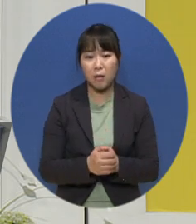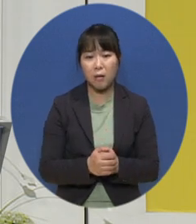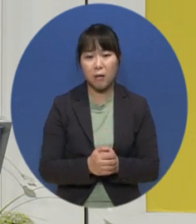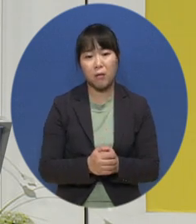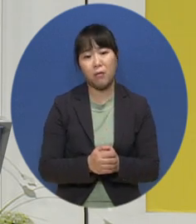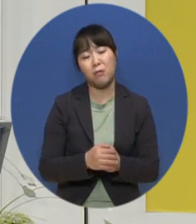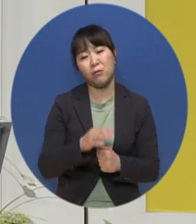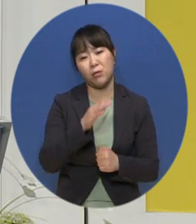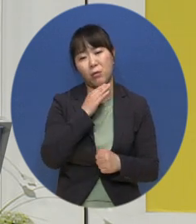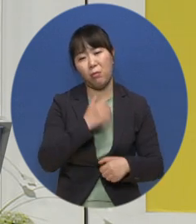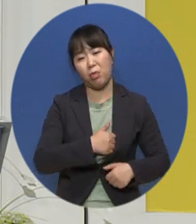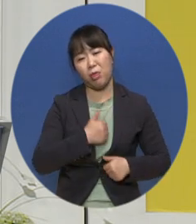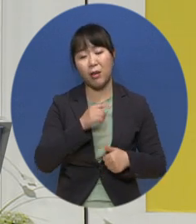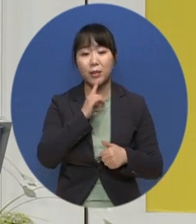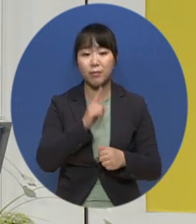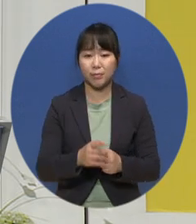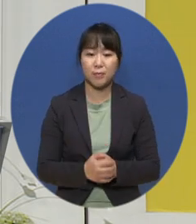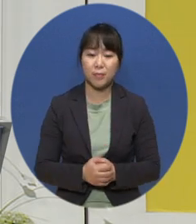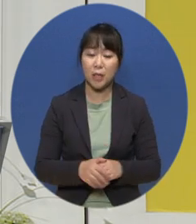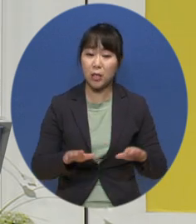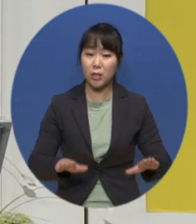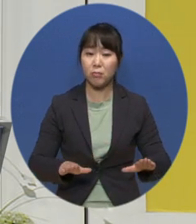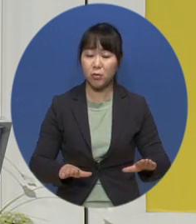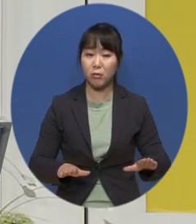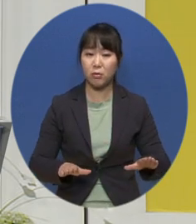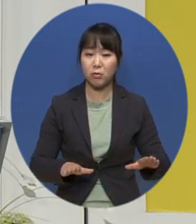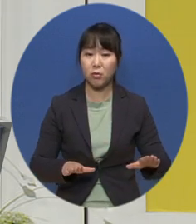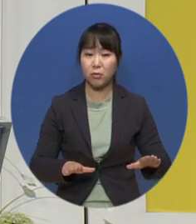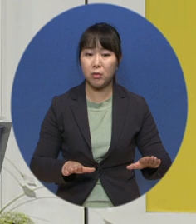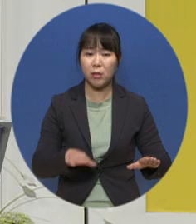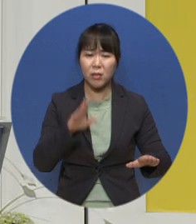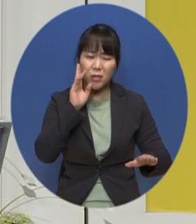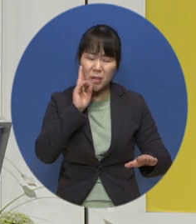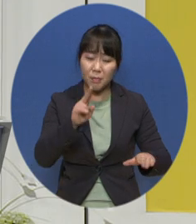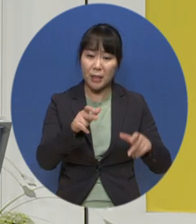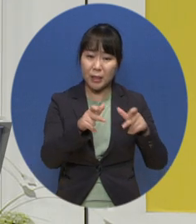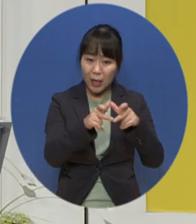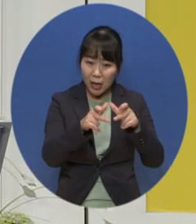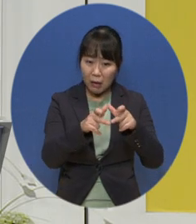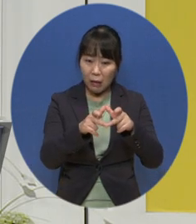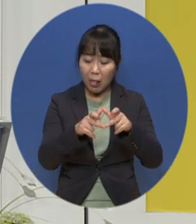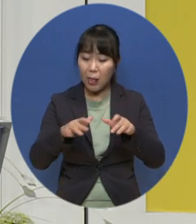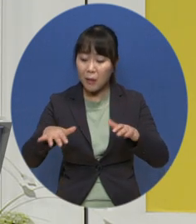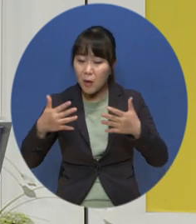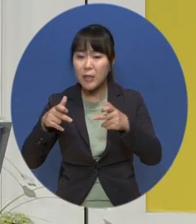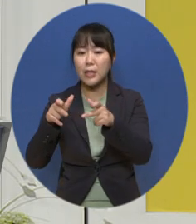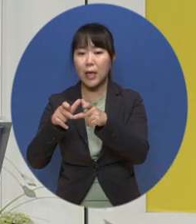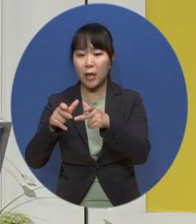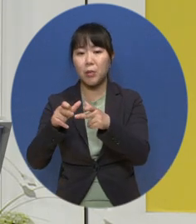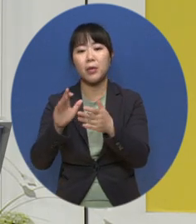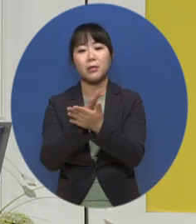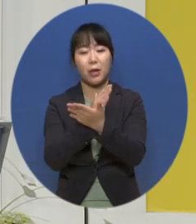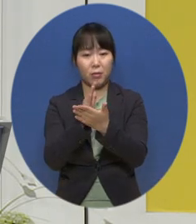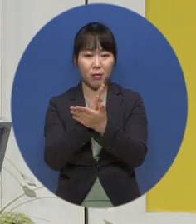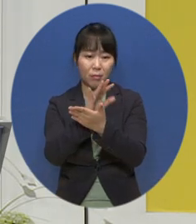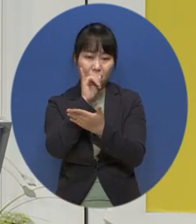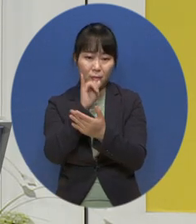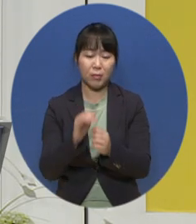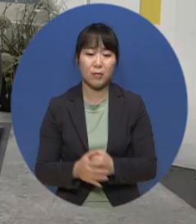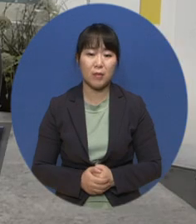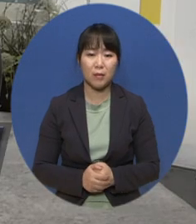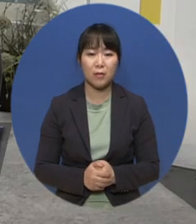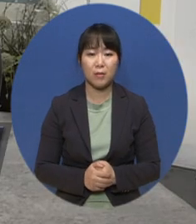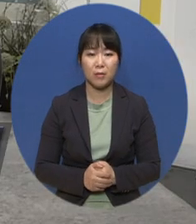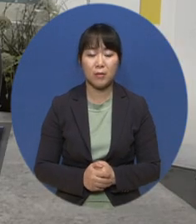많이 있다는 얘기죠 그래서 지금도 심한 장이 좀 더 심한 장 이렇게 나갔어요 그